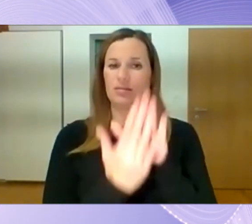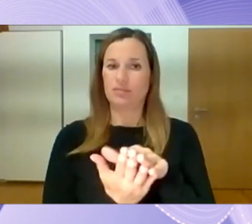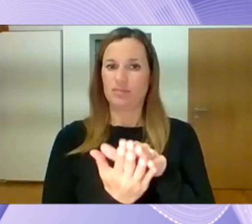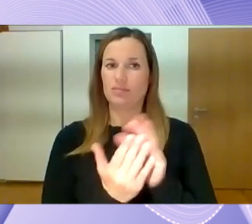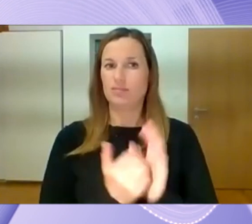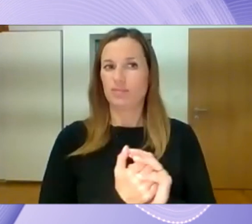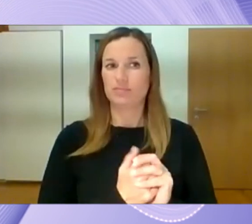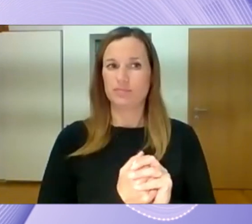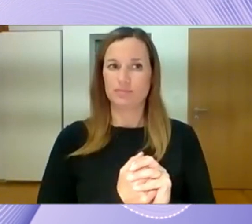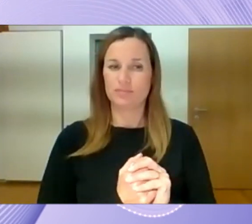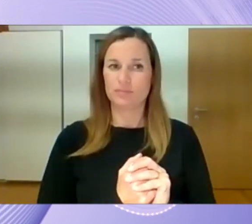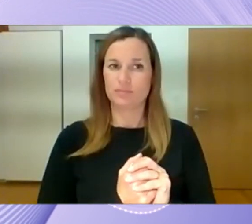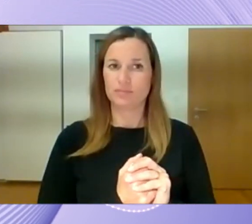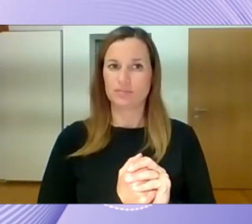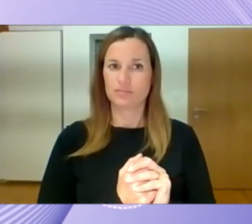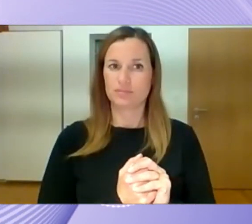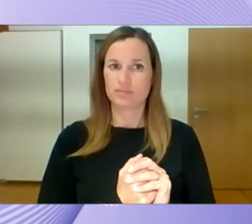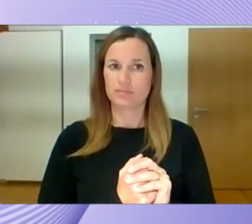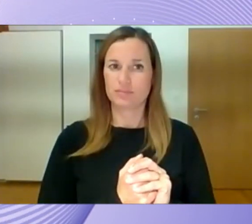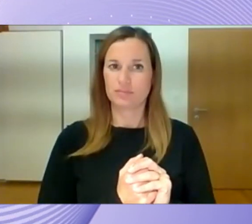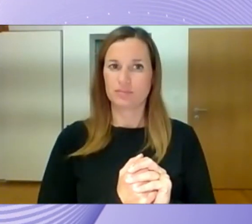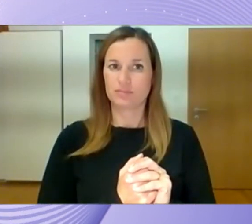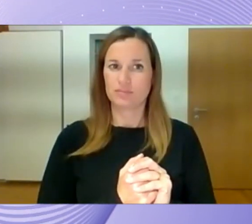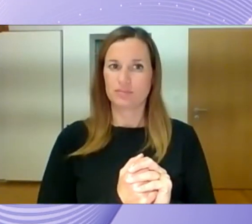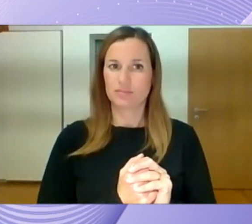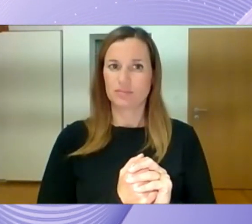in potiskate navzdol.